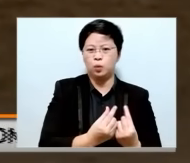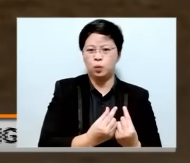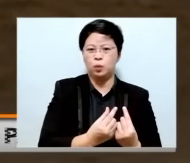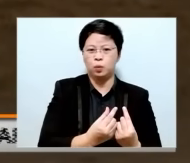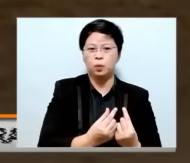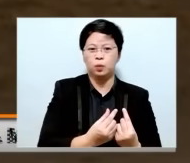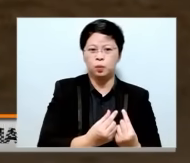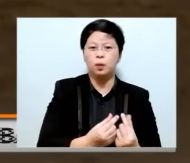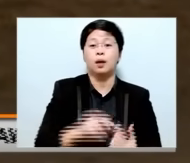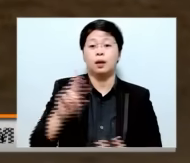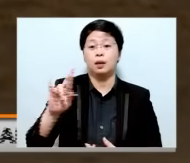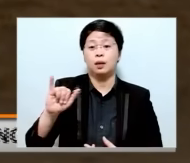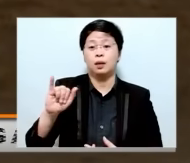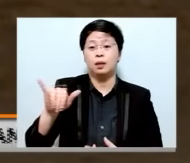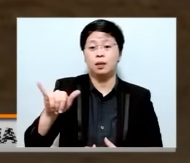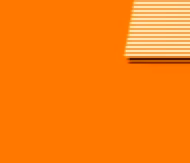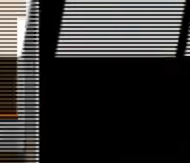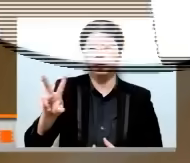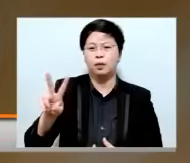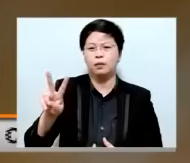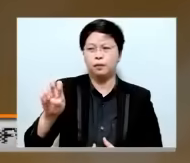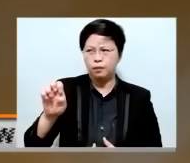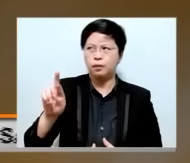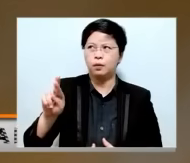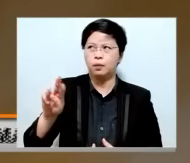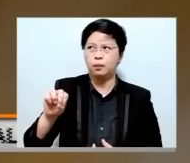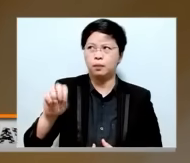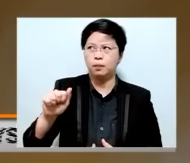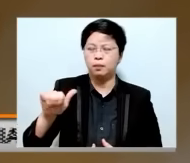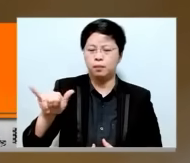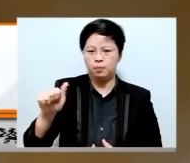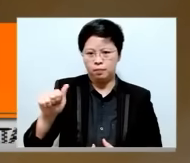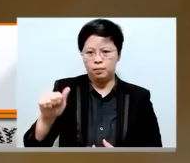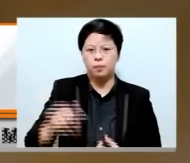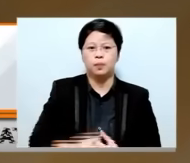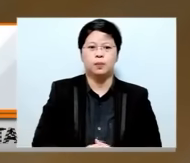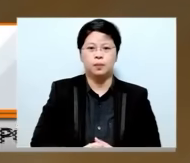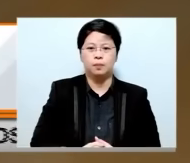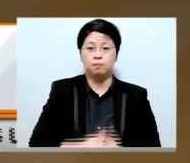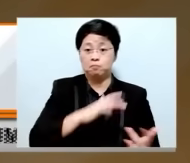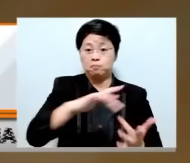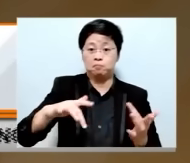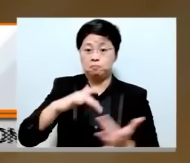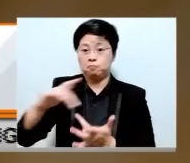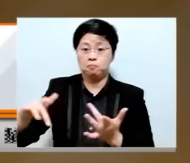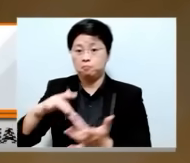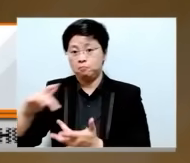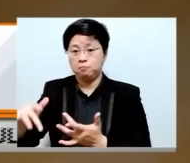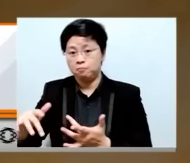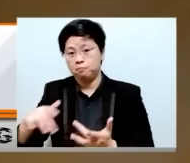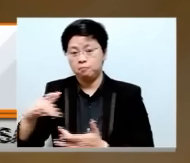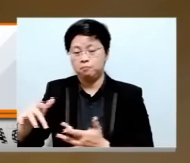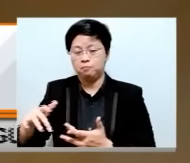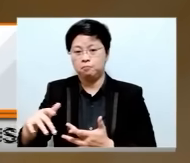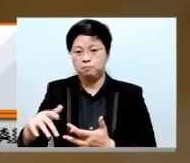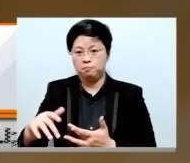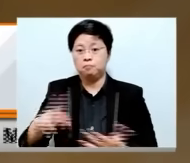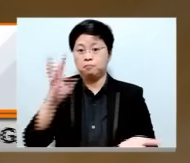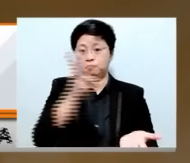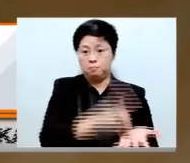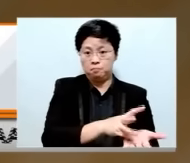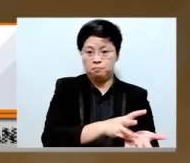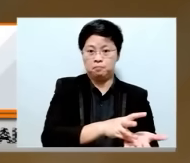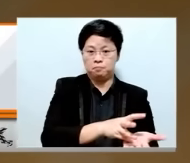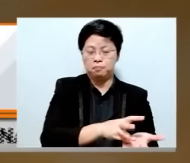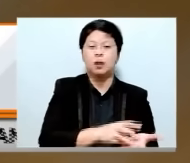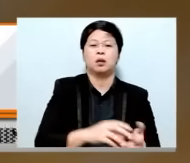na River Maya. Ito kanina nga, no, nag-ikot-ikot tayo rito sa paligid ng concert venue at nakita natin, no, na